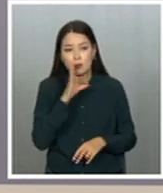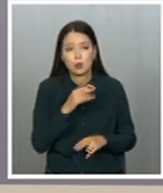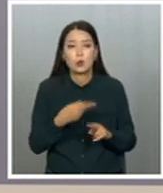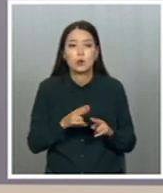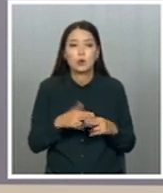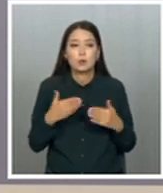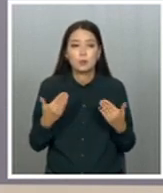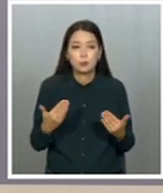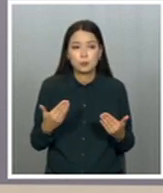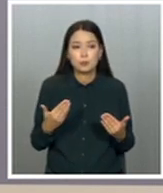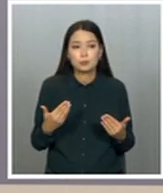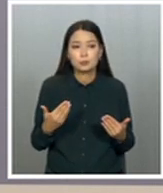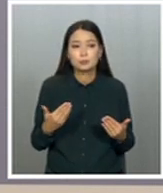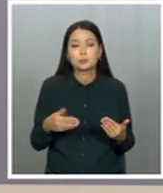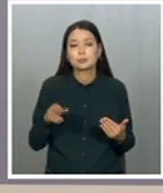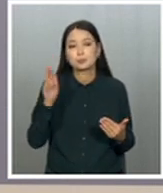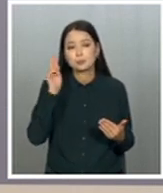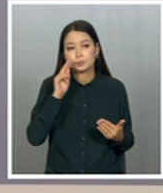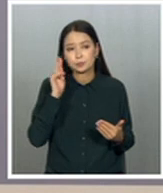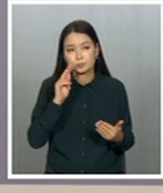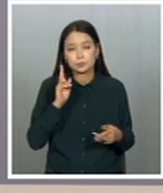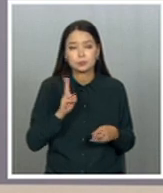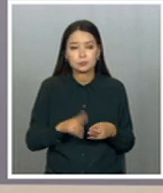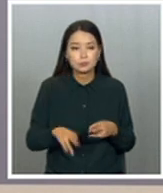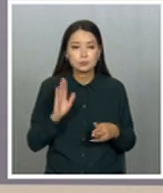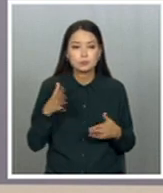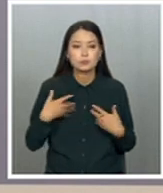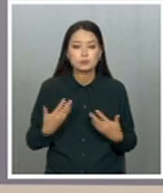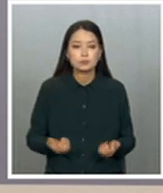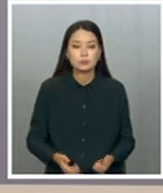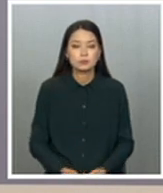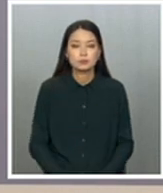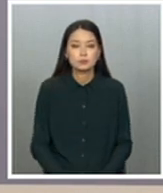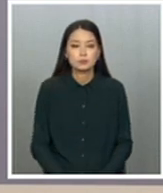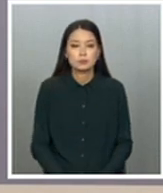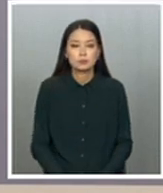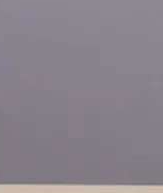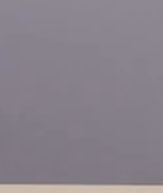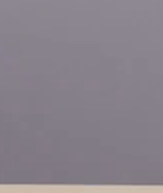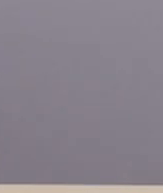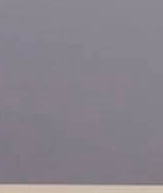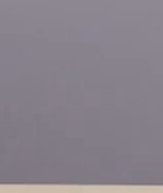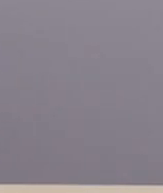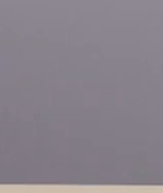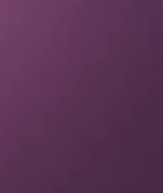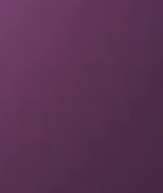Осымен оқушылар, бүгінгі сабағымыз аяқталды, келесі кездескенше сау болыңыздар.